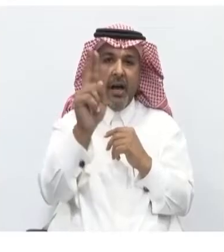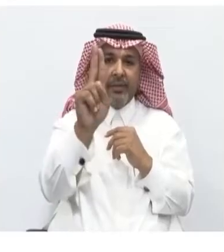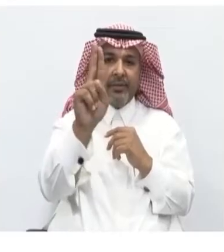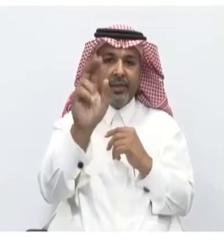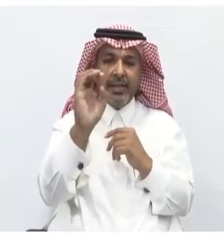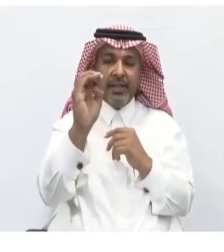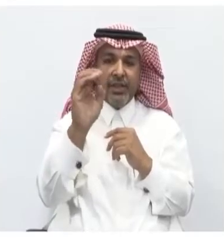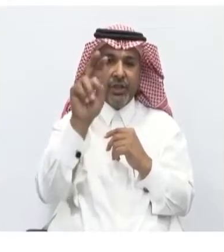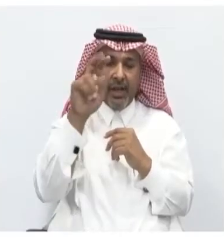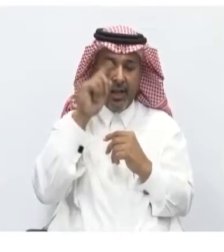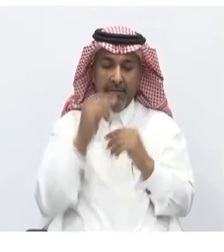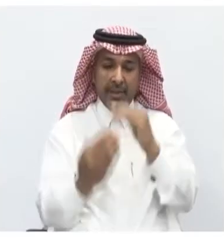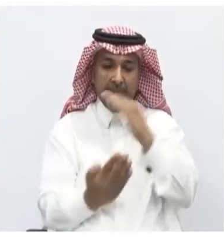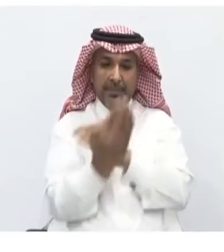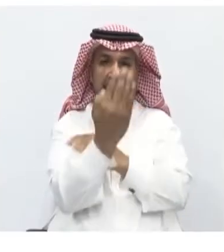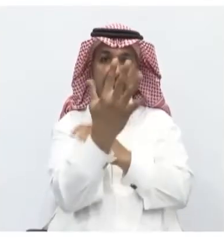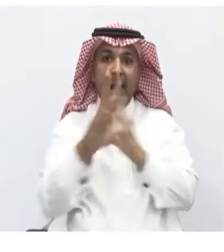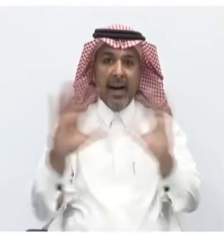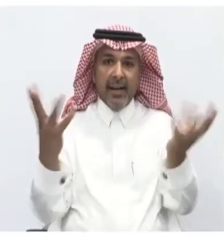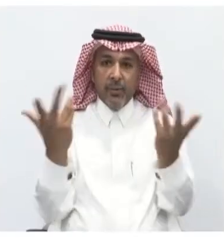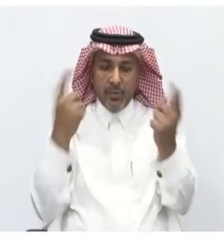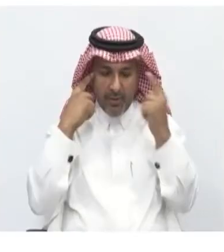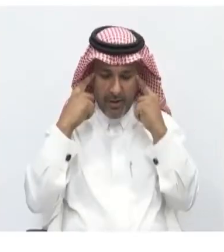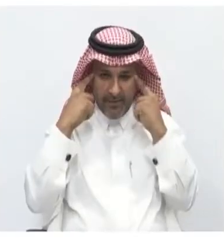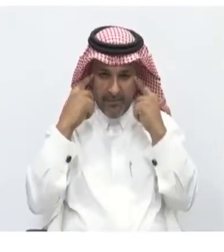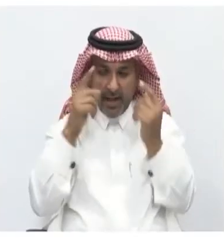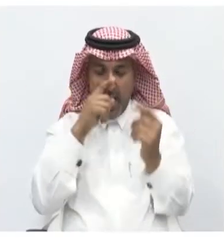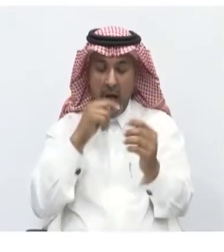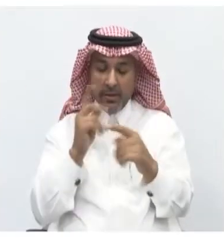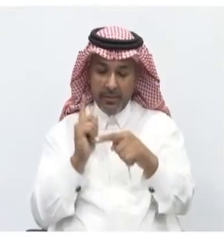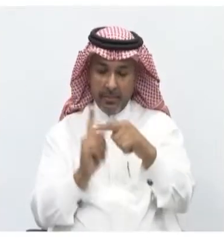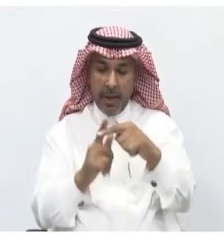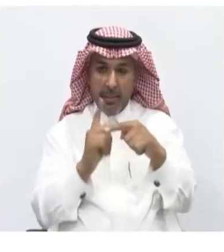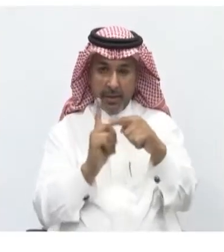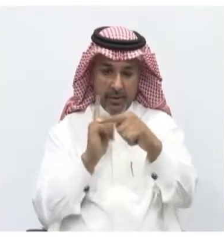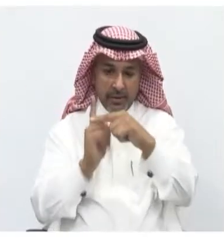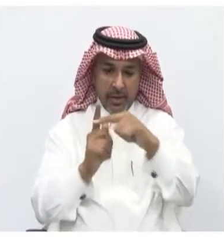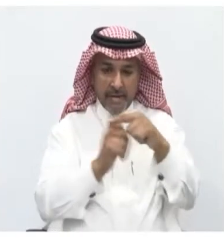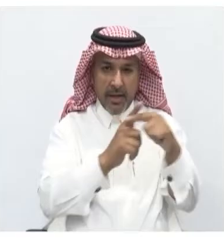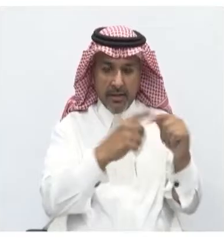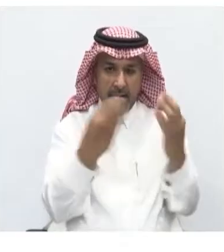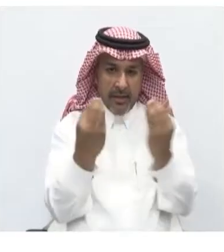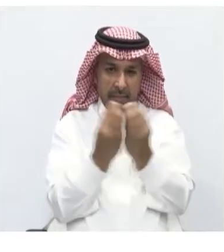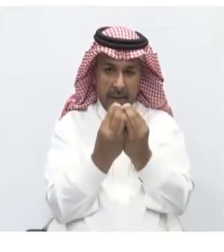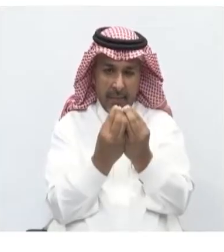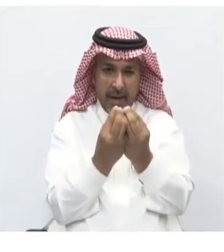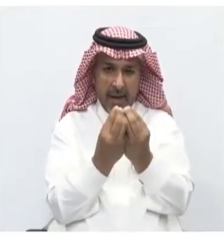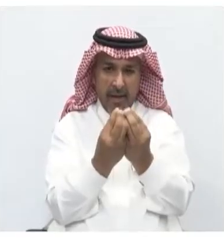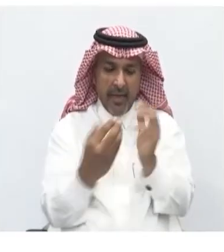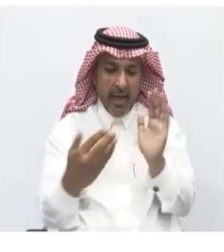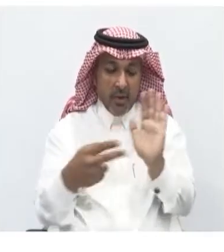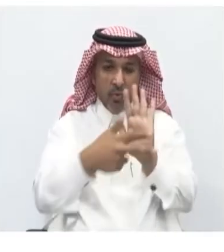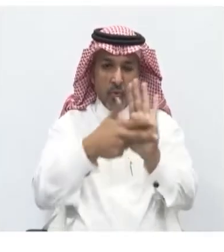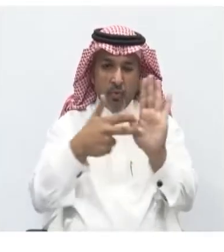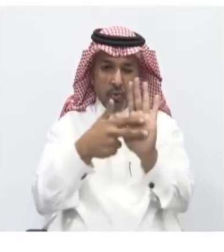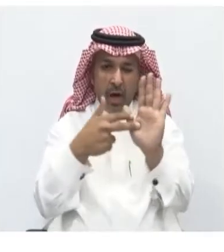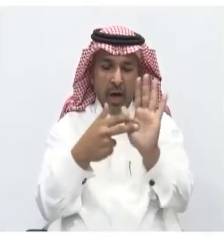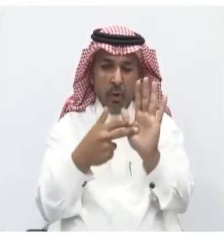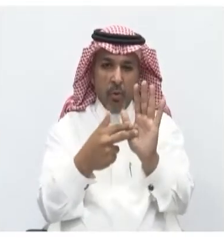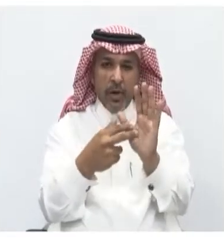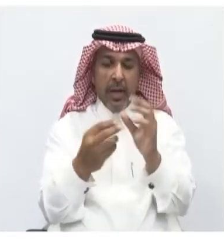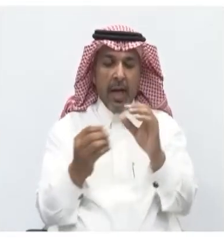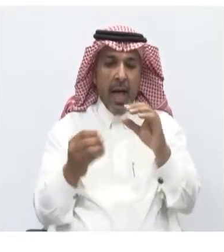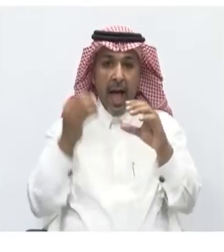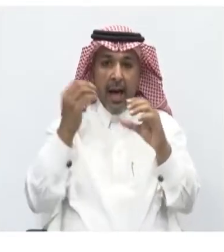تتساوى فيه كميه المواد الناتجه عند نهايه التفاعل مع كميه المواد المستخدمه في